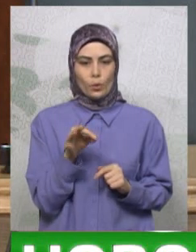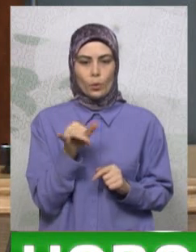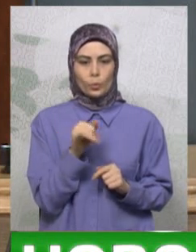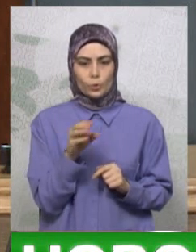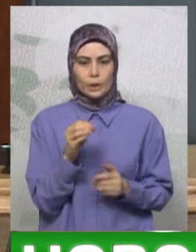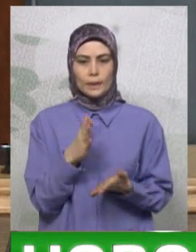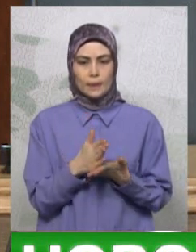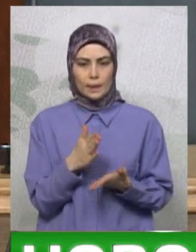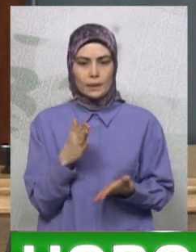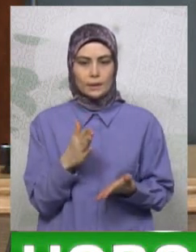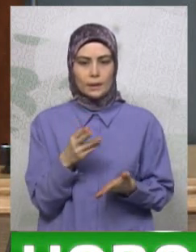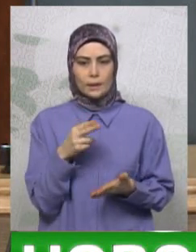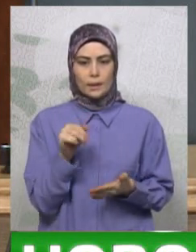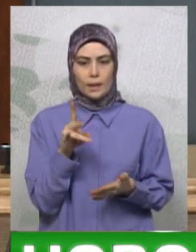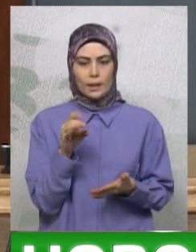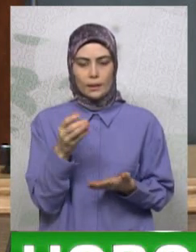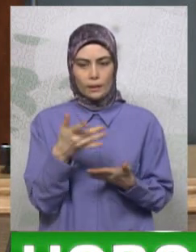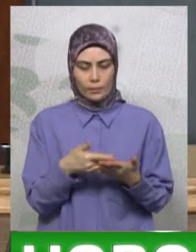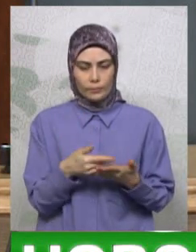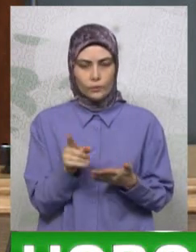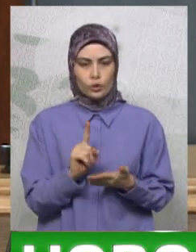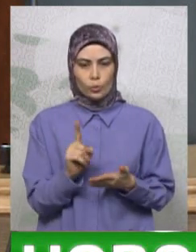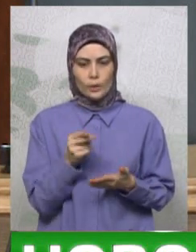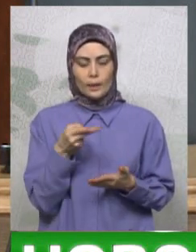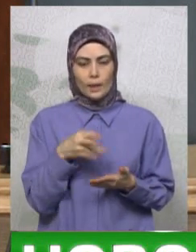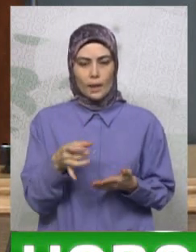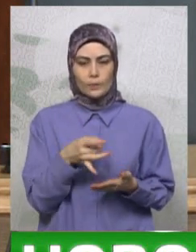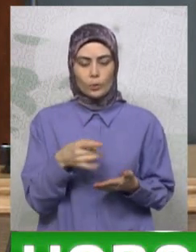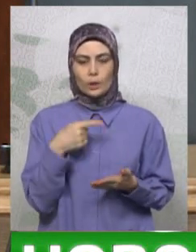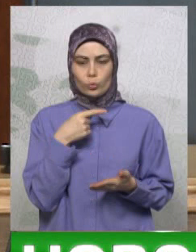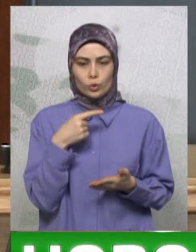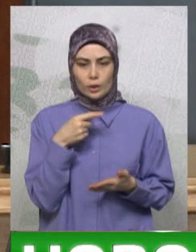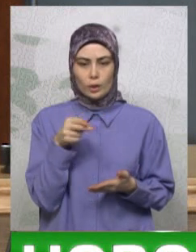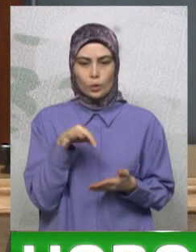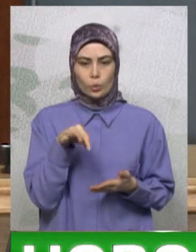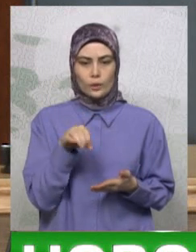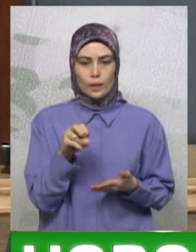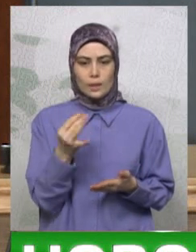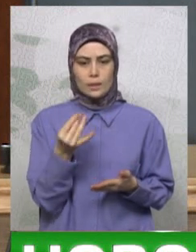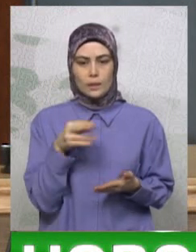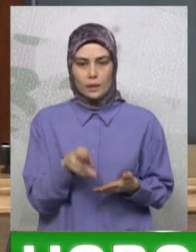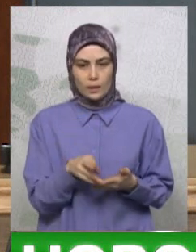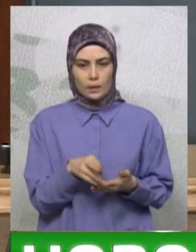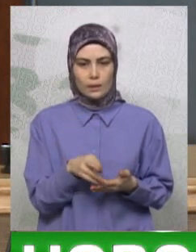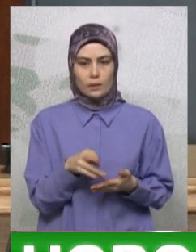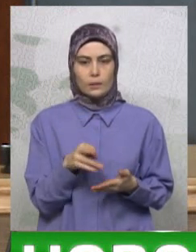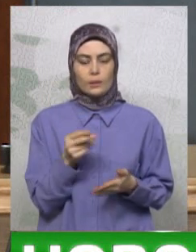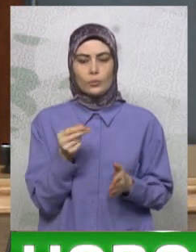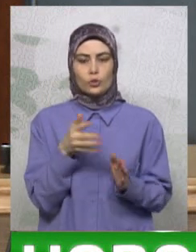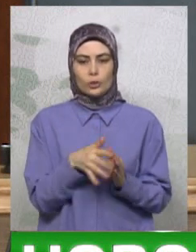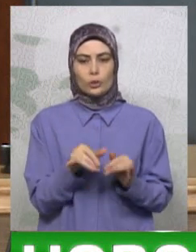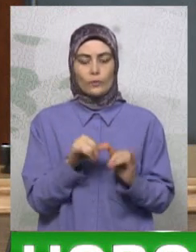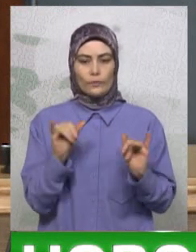уже есть данные, что для Республики Ингушетия дотация на уровне бюджетной обеспеченности